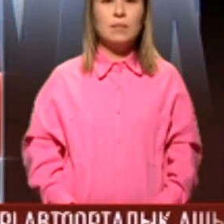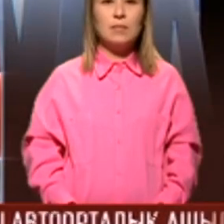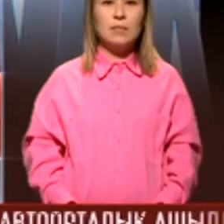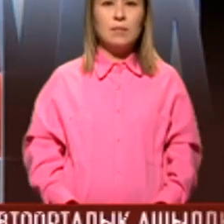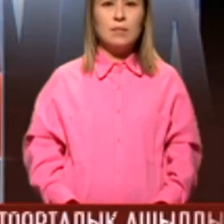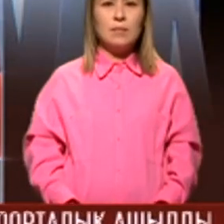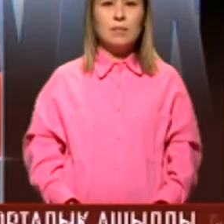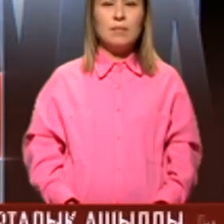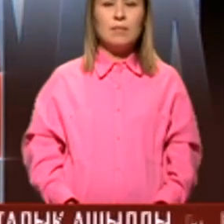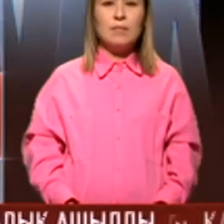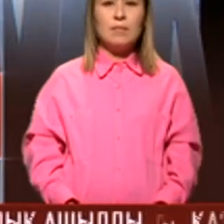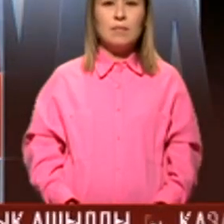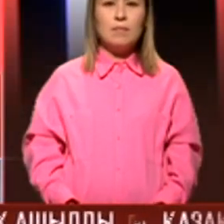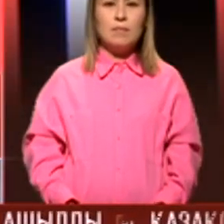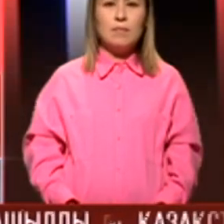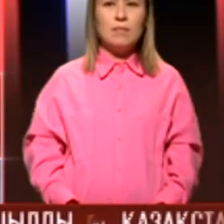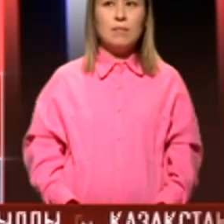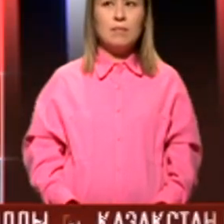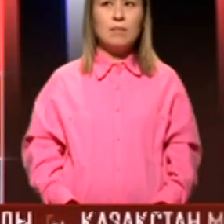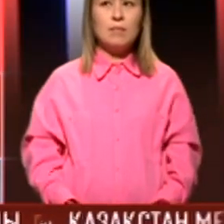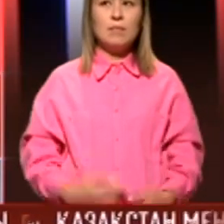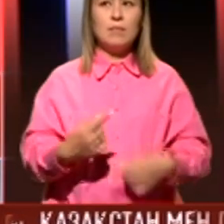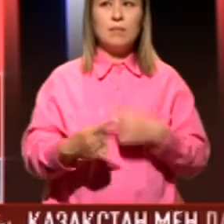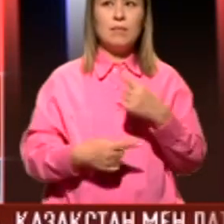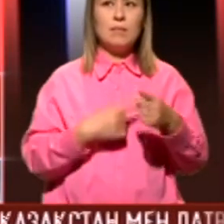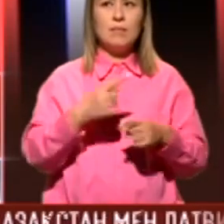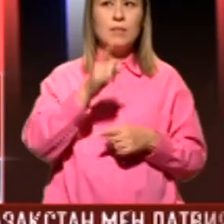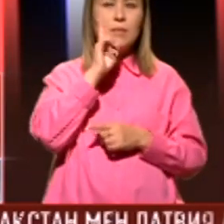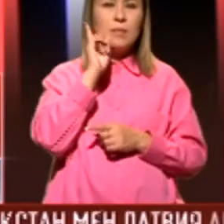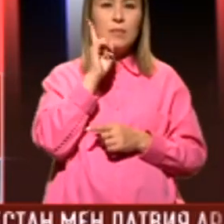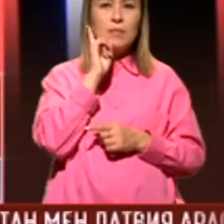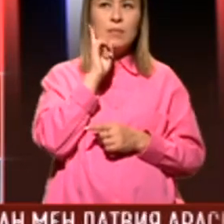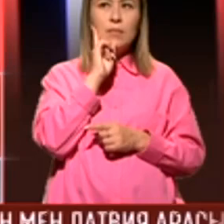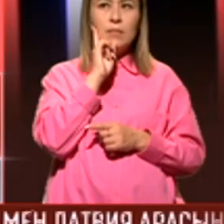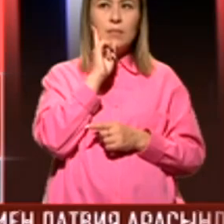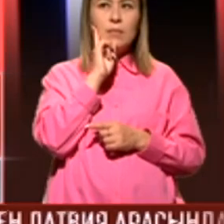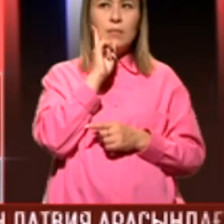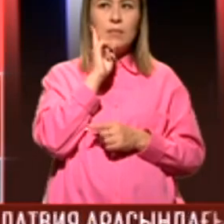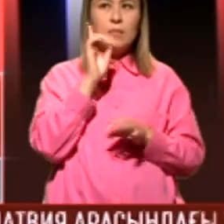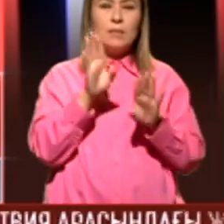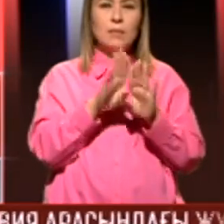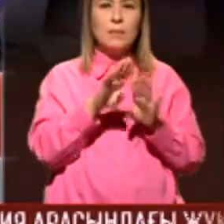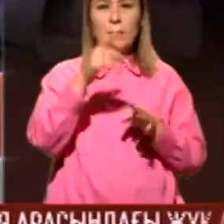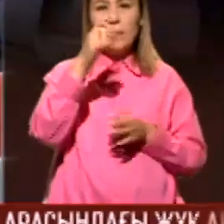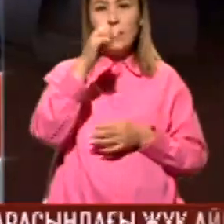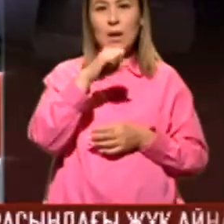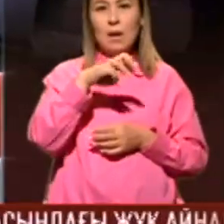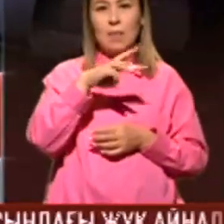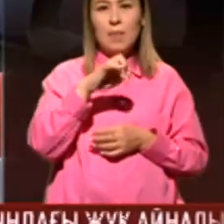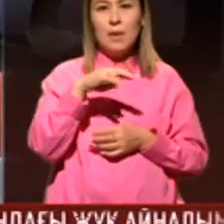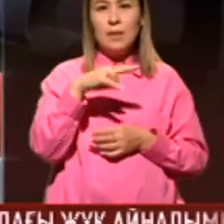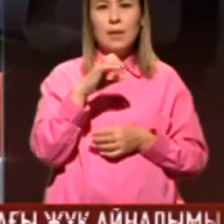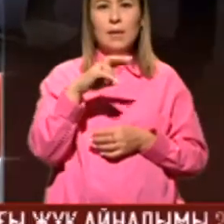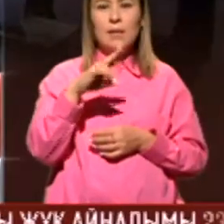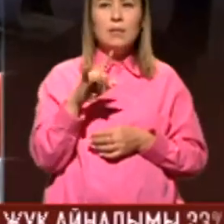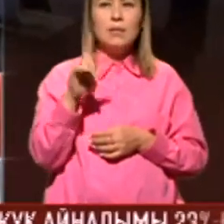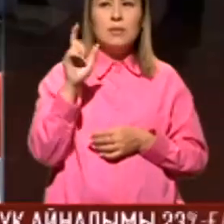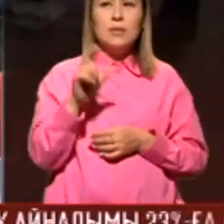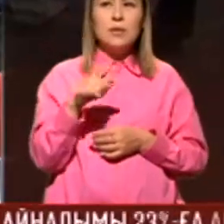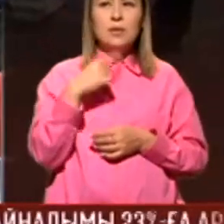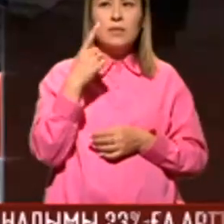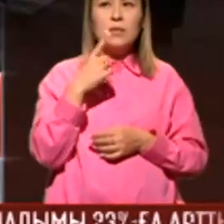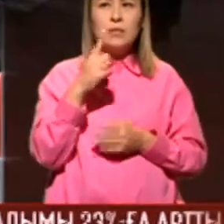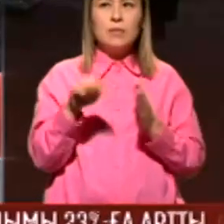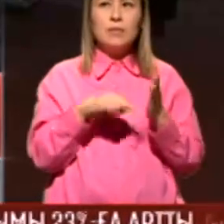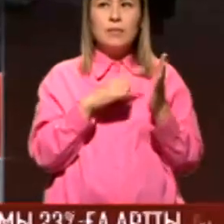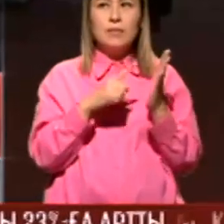кейін айтармыз. Өскелең ұрпақ, алдағы ұрпақ айтып жатыр. Жаңа Амангелді мырза өте бір әдемі үлкен сұрақтың